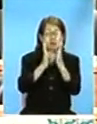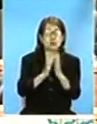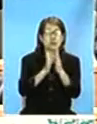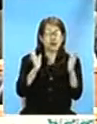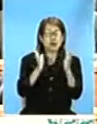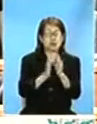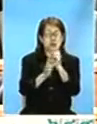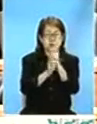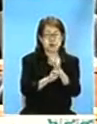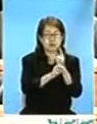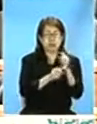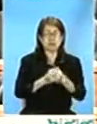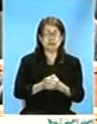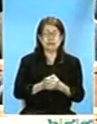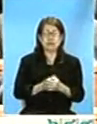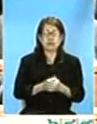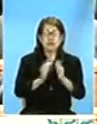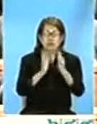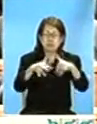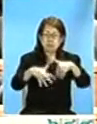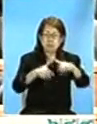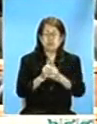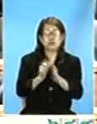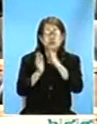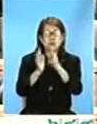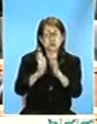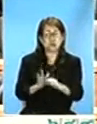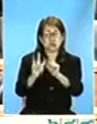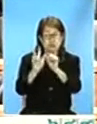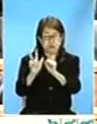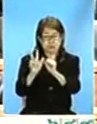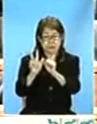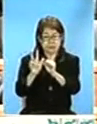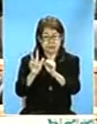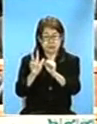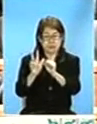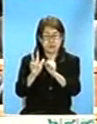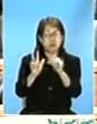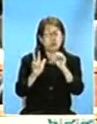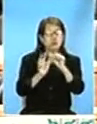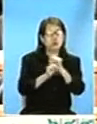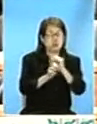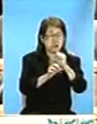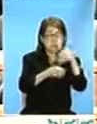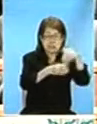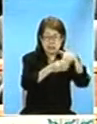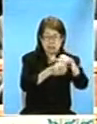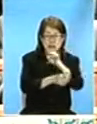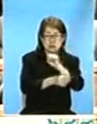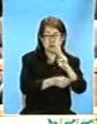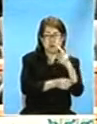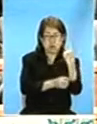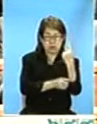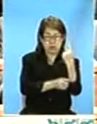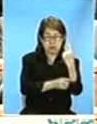โดยสัดส่วนของประชากร 300,000 คนต่อสมาชิกวุฒิสภา1ท่าน